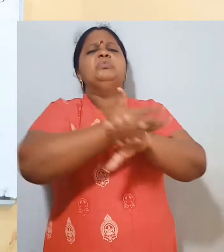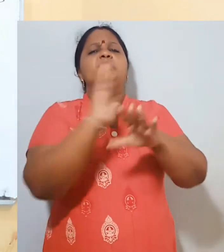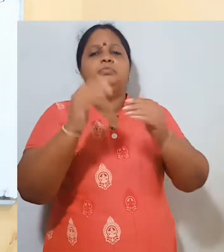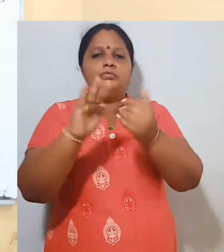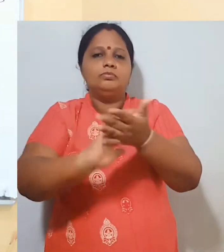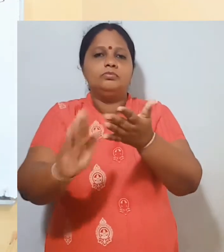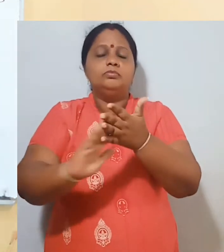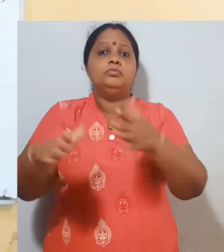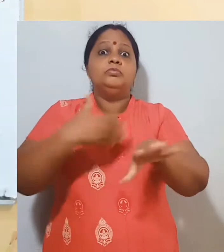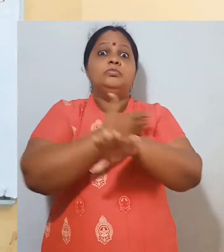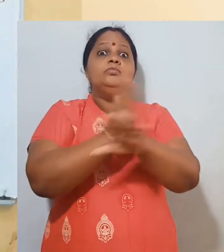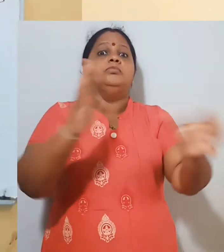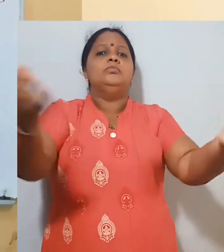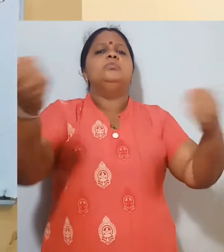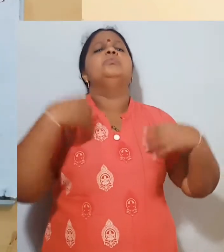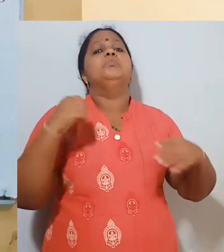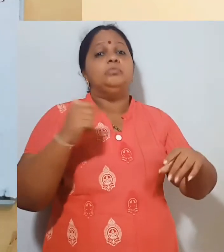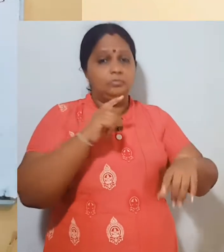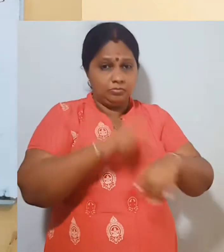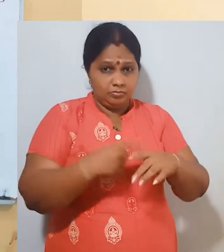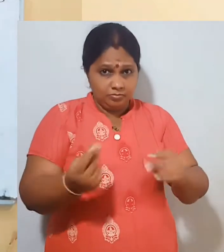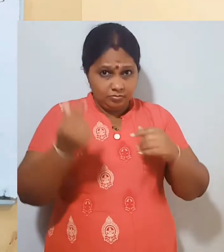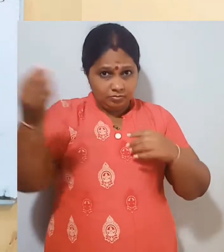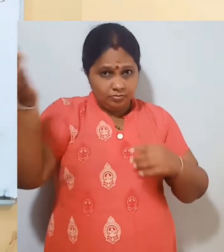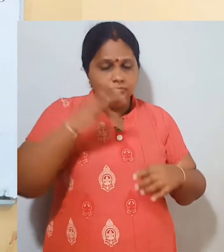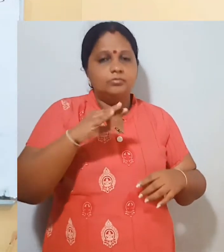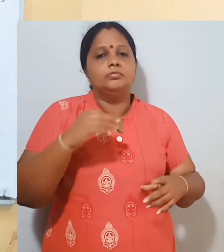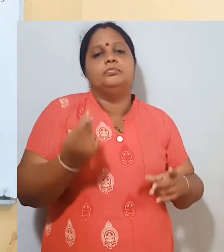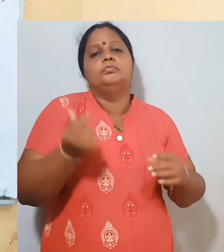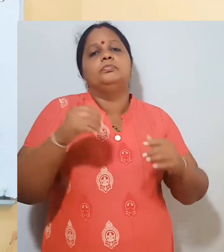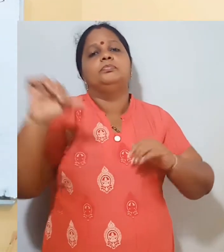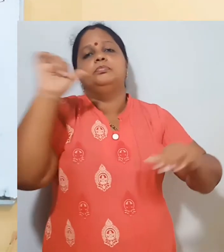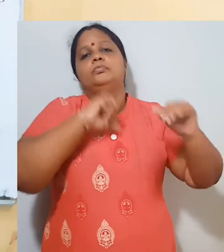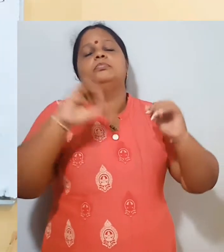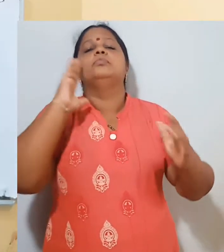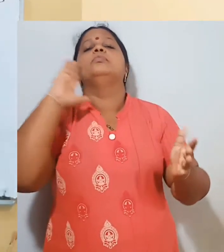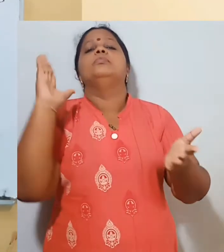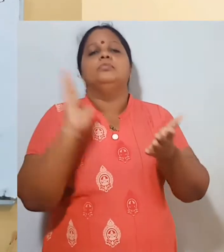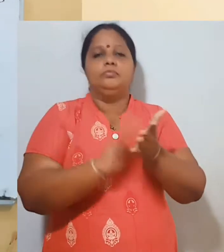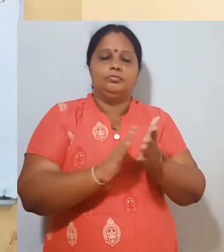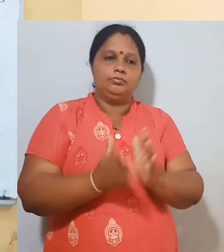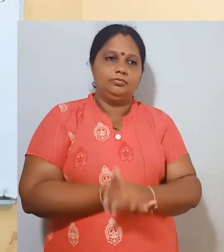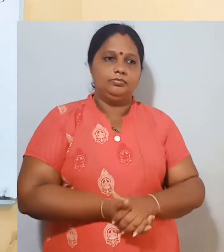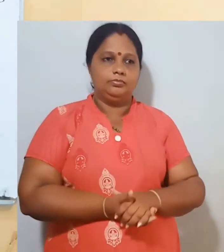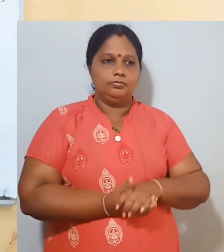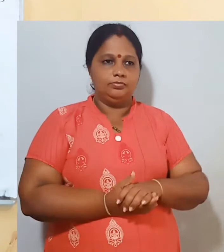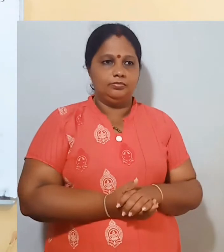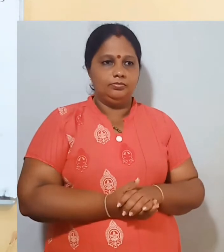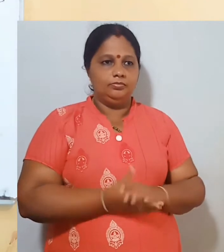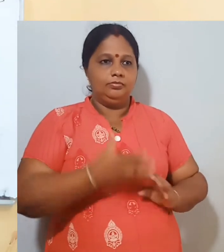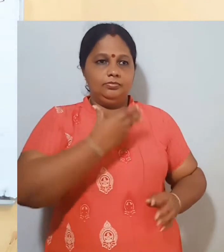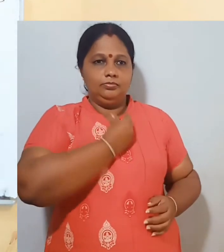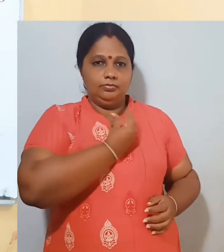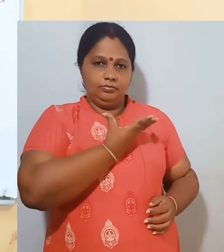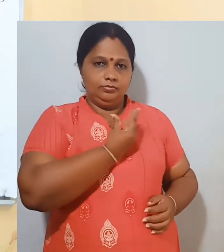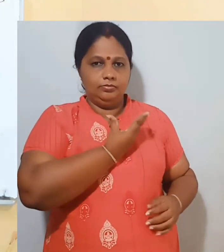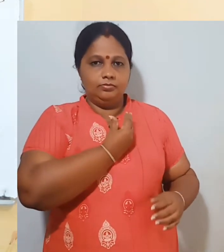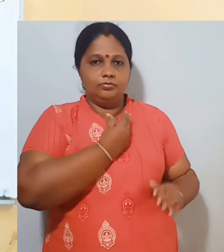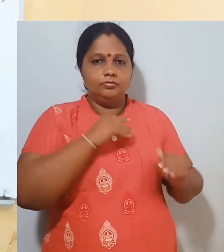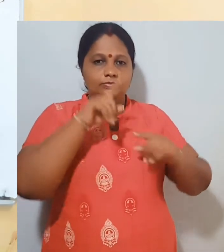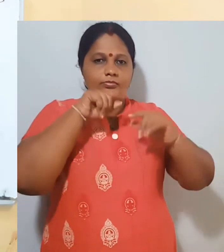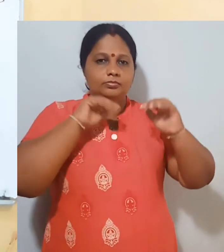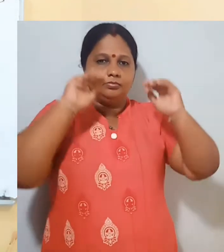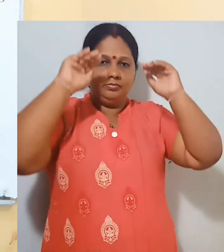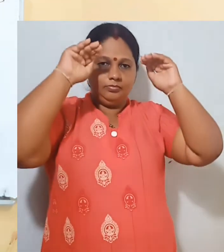ரைட். டைமுக்கு அவங்க வந்தால் ஓரளவுக்கு அதுக்கு நிறைய விஷயங்கள் செய்யக்கூடிய மாதிரி இருக்குது. ஈவன் இதய துடிப்பு குறைஞ்சி போனா கூட